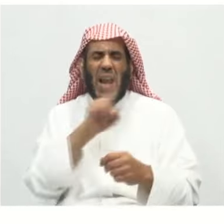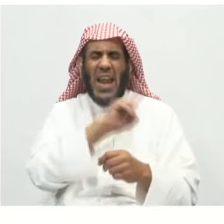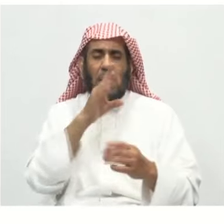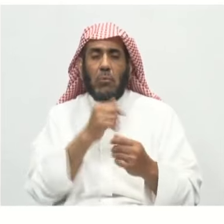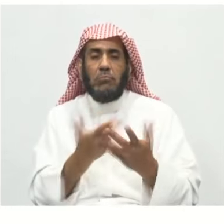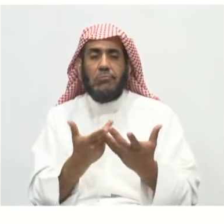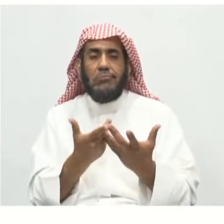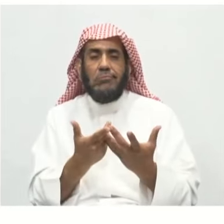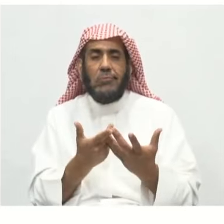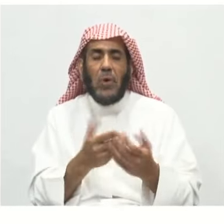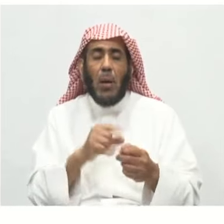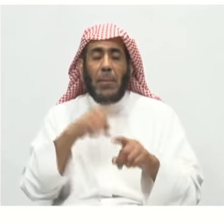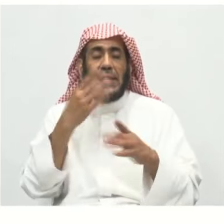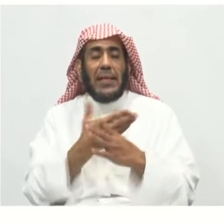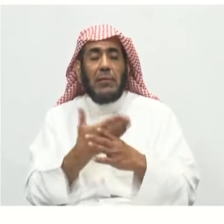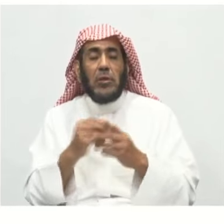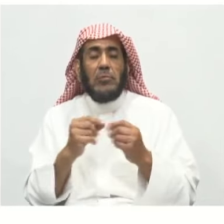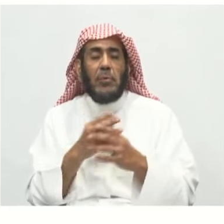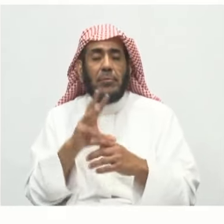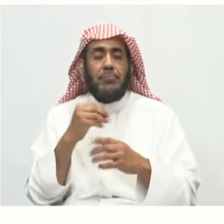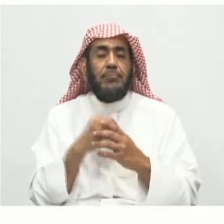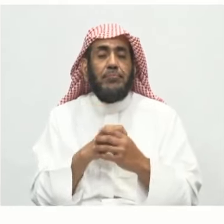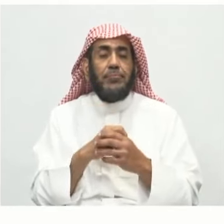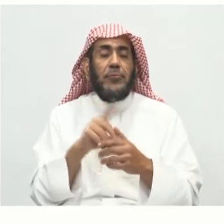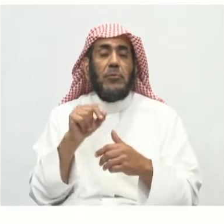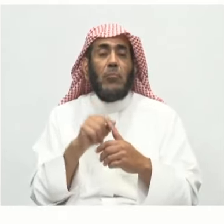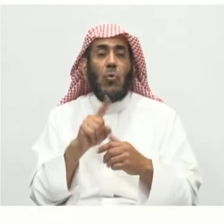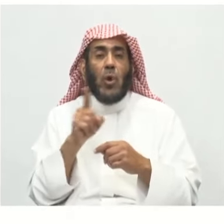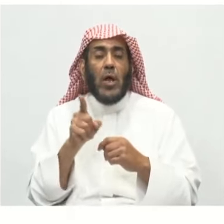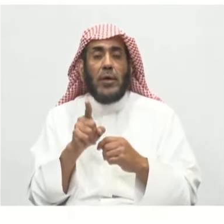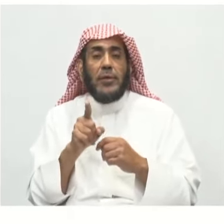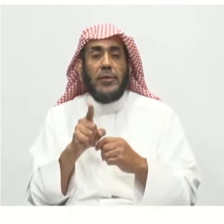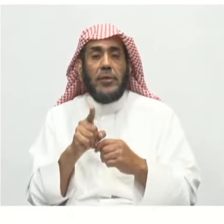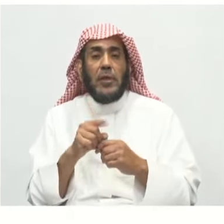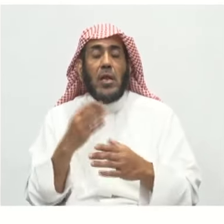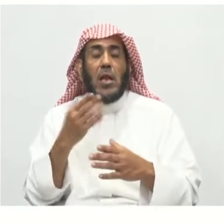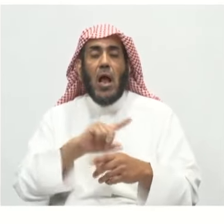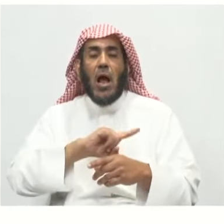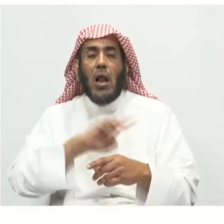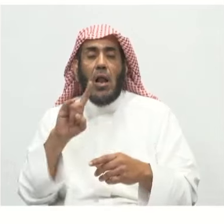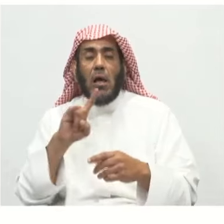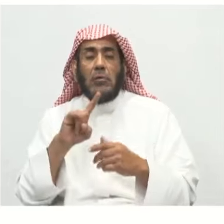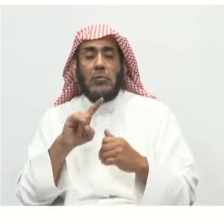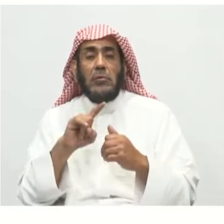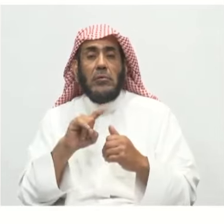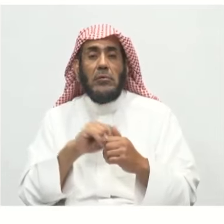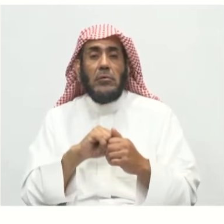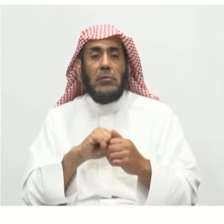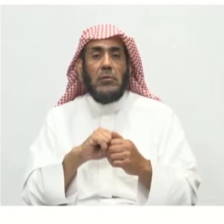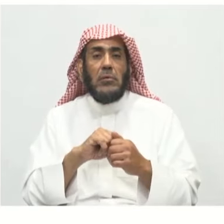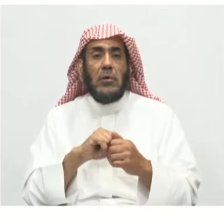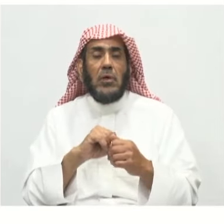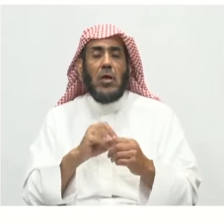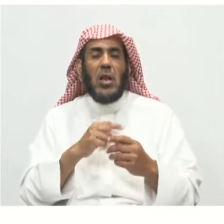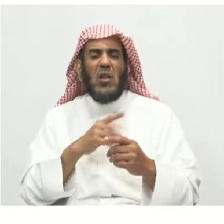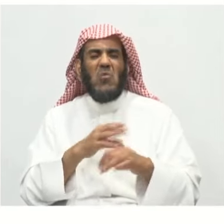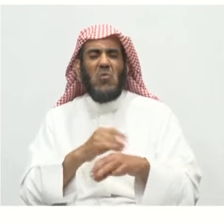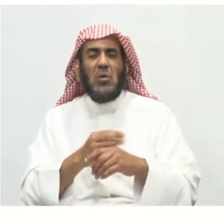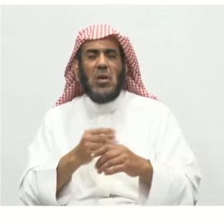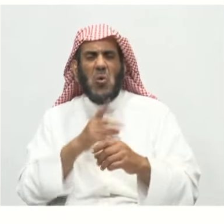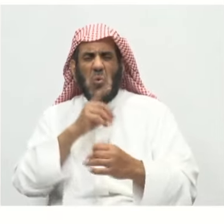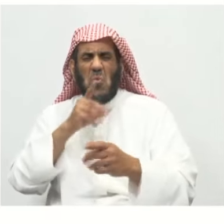المنكر ما التعليل المناسب جميل احسنتم هنا طبعا لاللا يفسد الداعي الى العقيده او